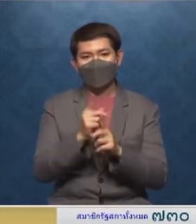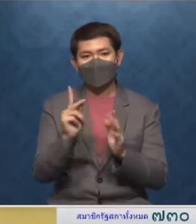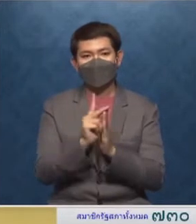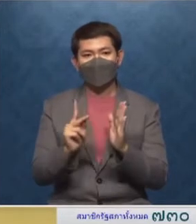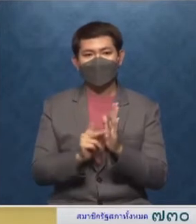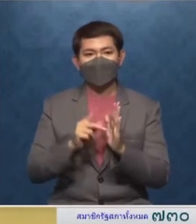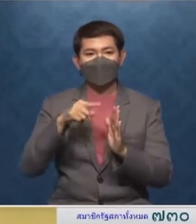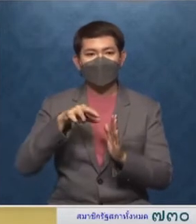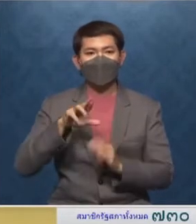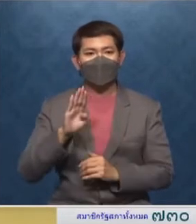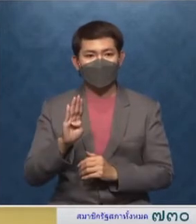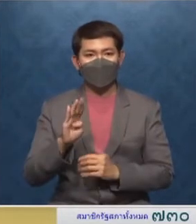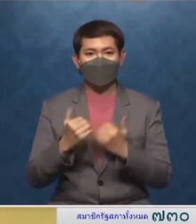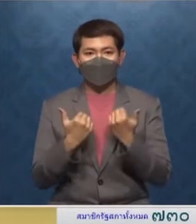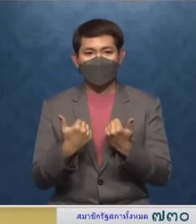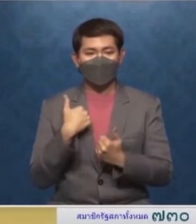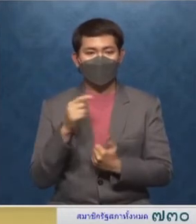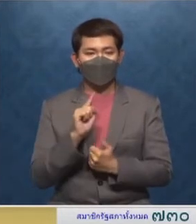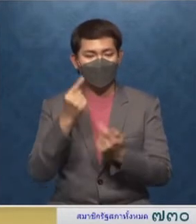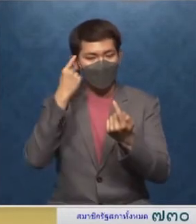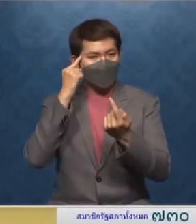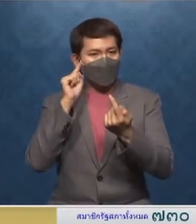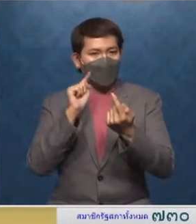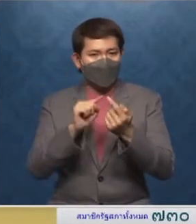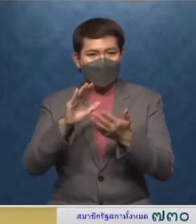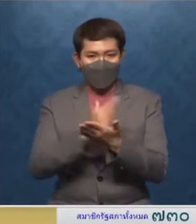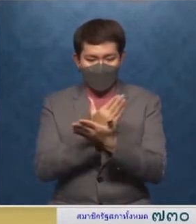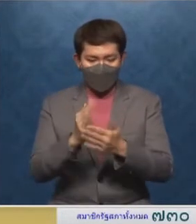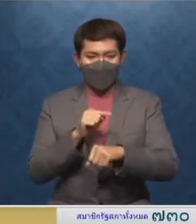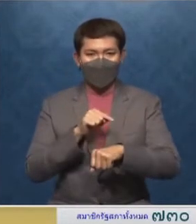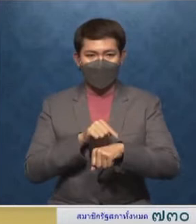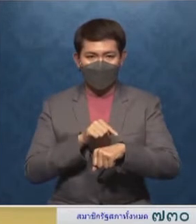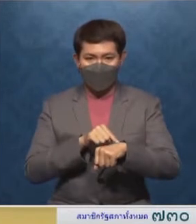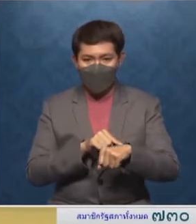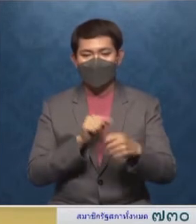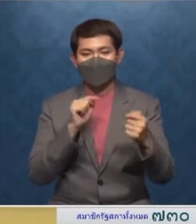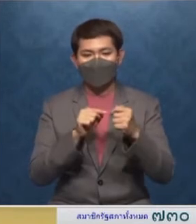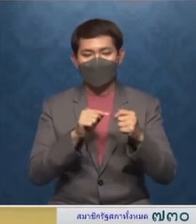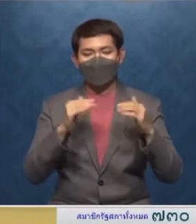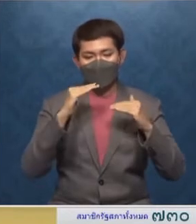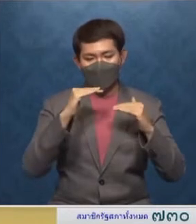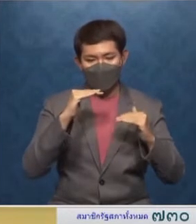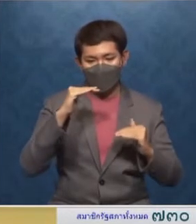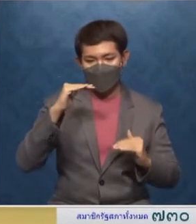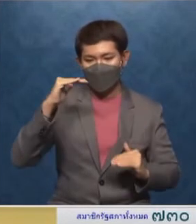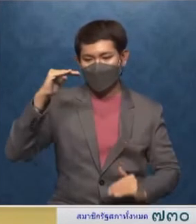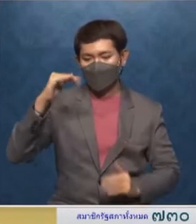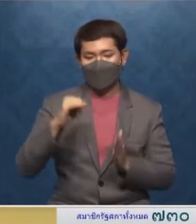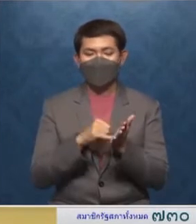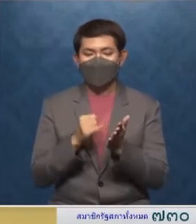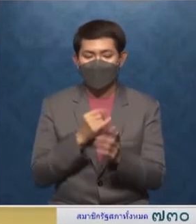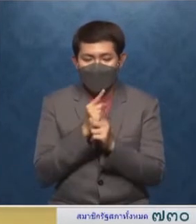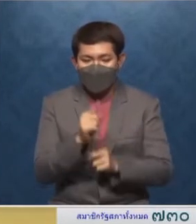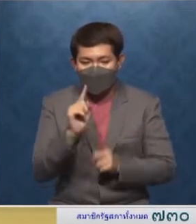นี้มีเป้าหมายในการที่จะแบ่งช่วงอายุเพื่อง่ายต่อการพัฒนาแล้วก็ติดตามประเ